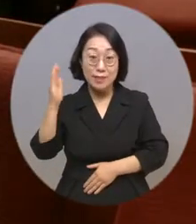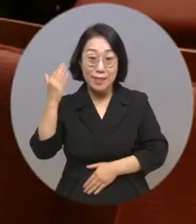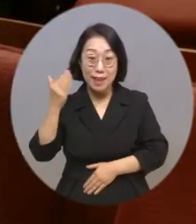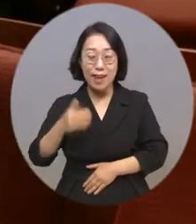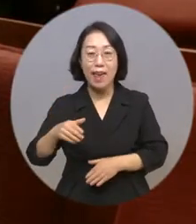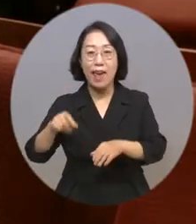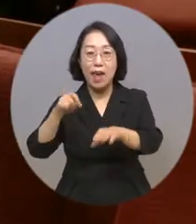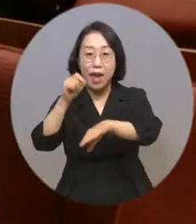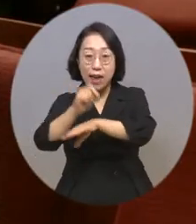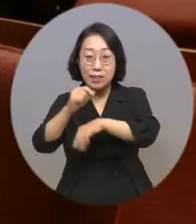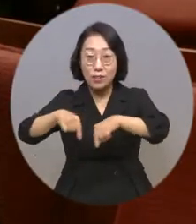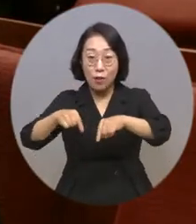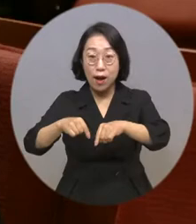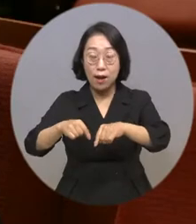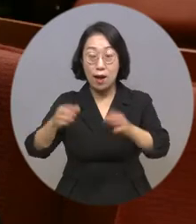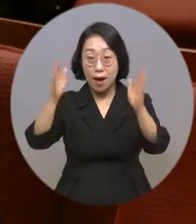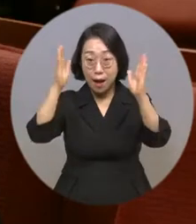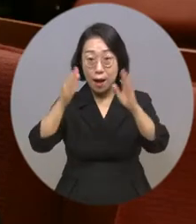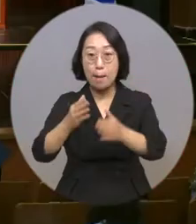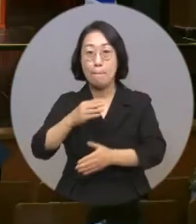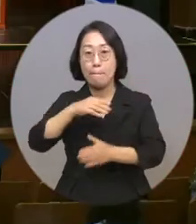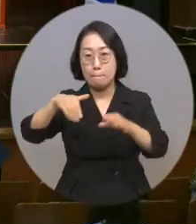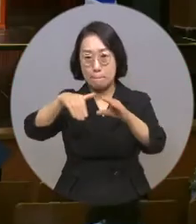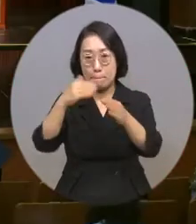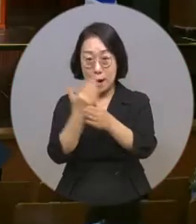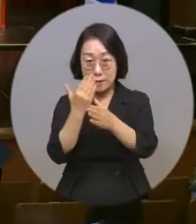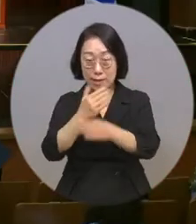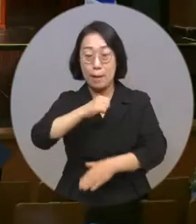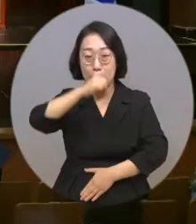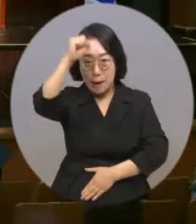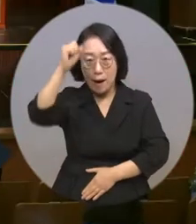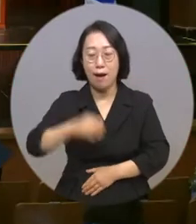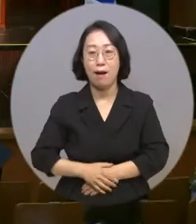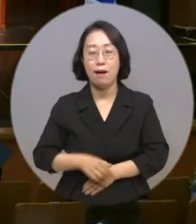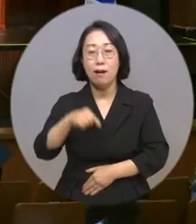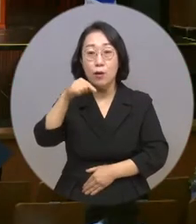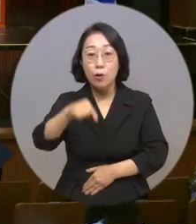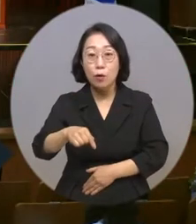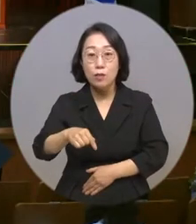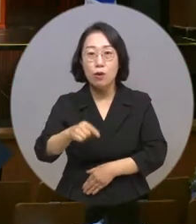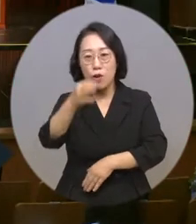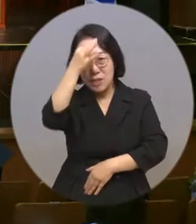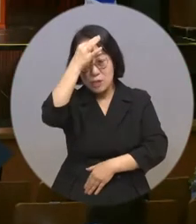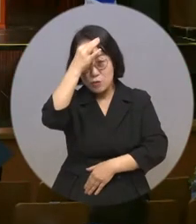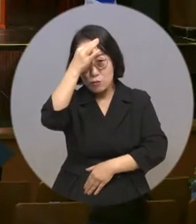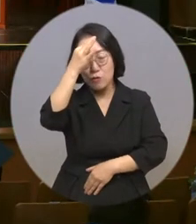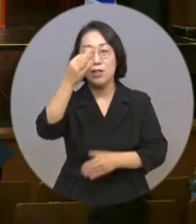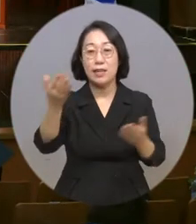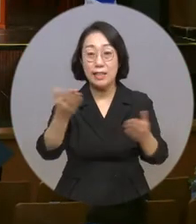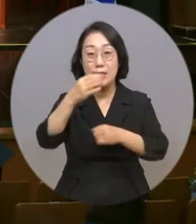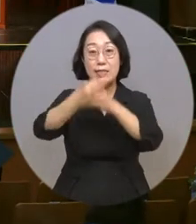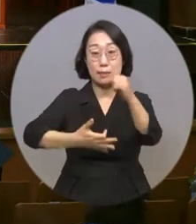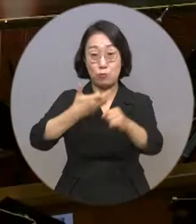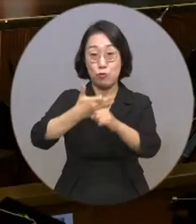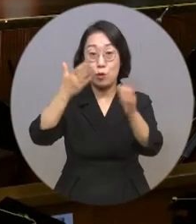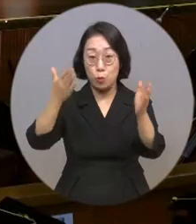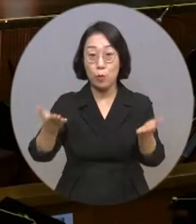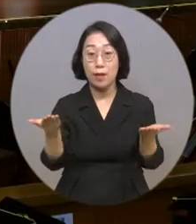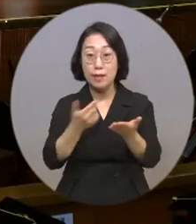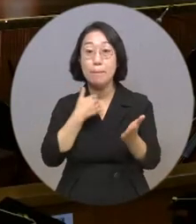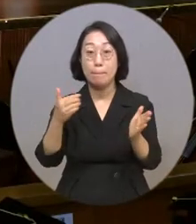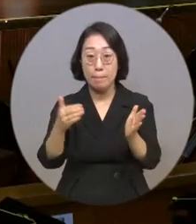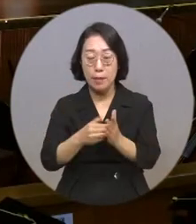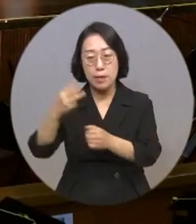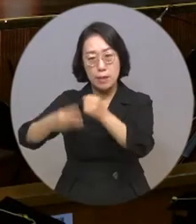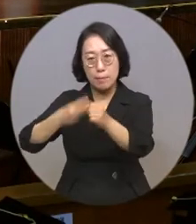행정학 박사학위를 취득했습니다. 정 팀장은 임실군청 기술직으로 19년간 행정 업무 처리와